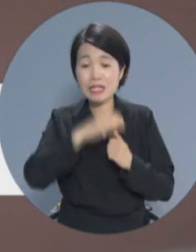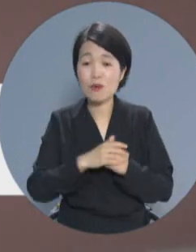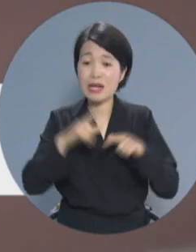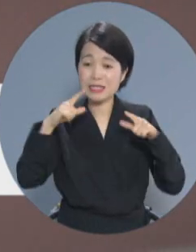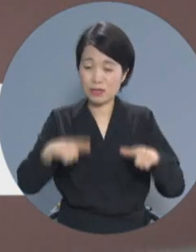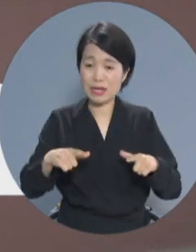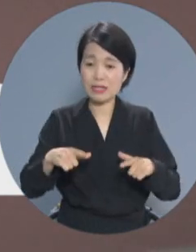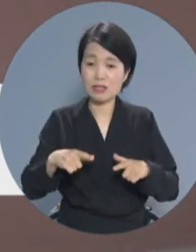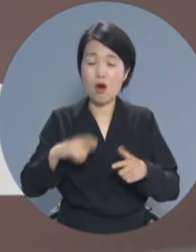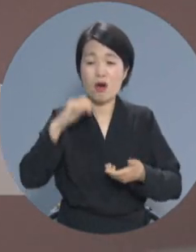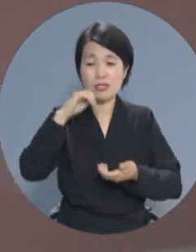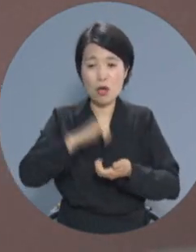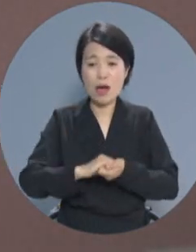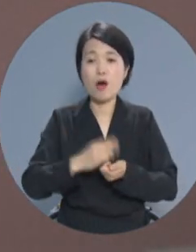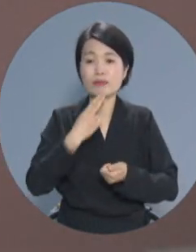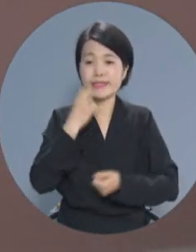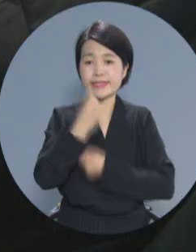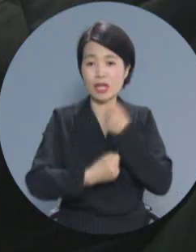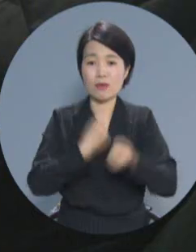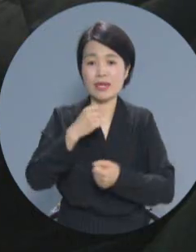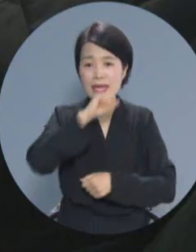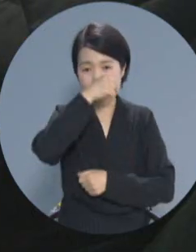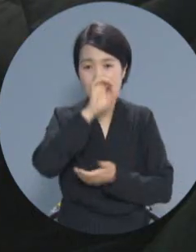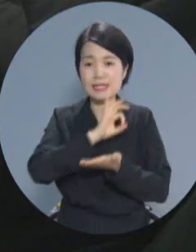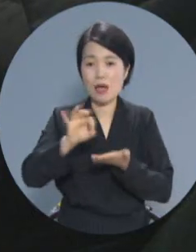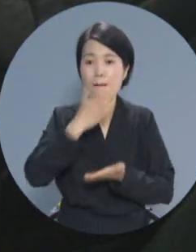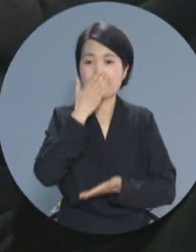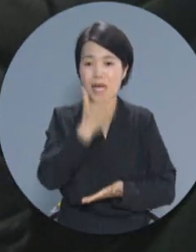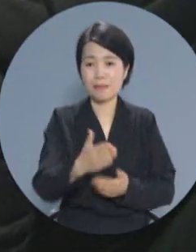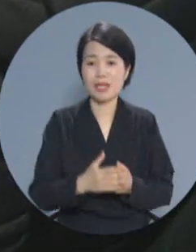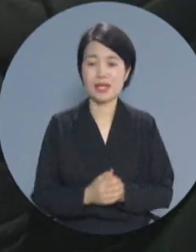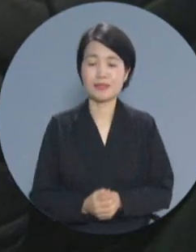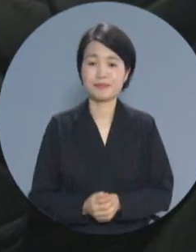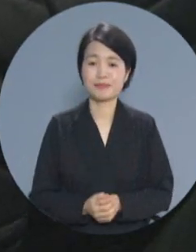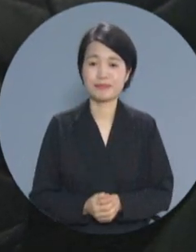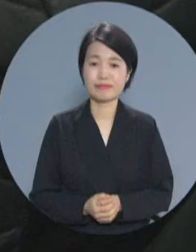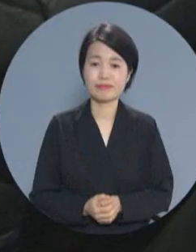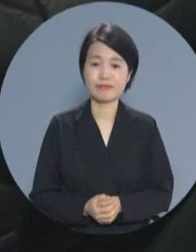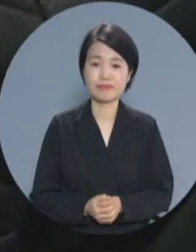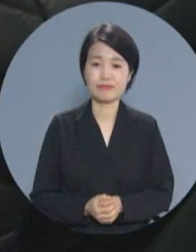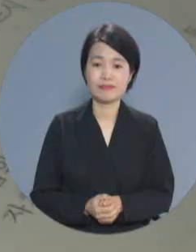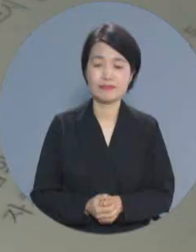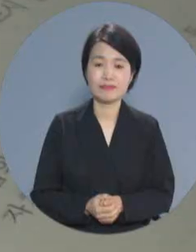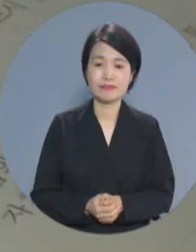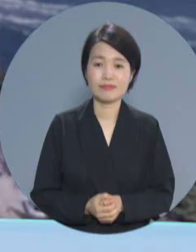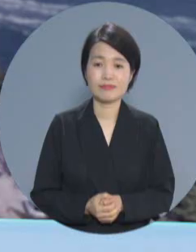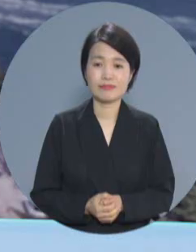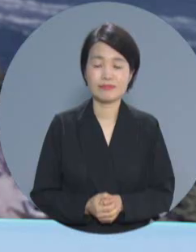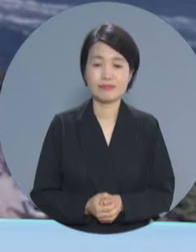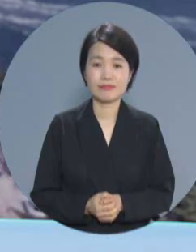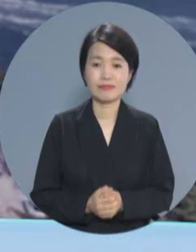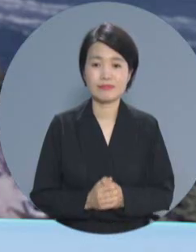지역에서 용도 제한 없이 자유롭게 예산으로 활용할 수 있습니다.